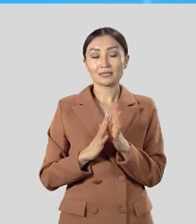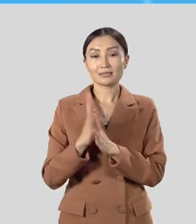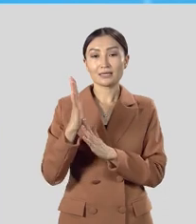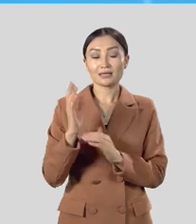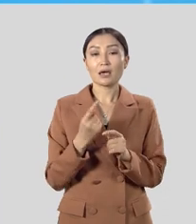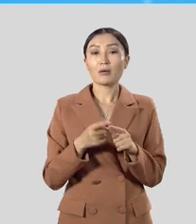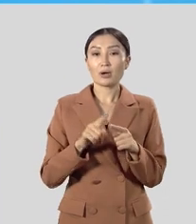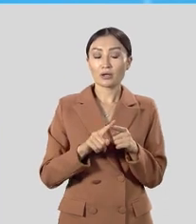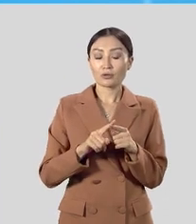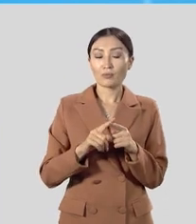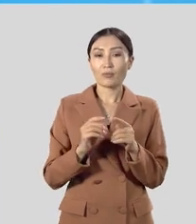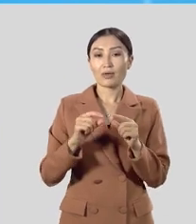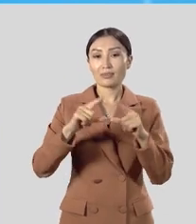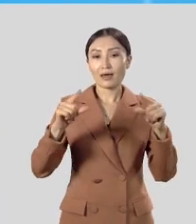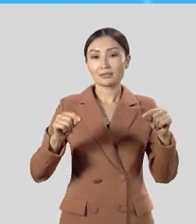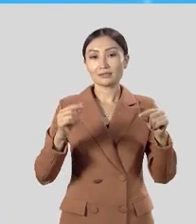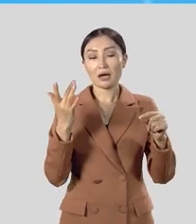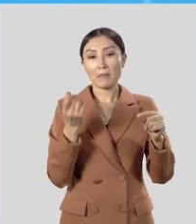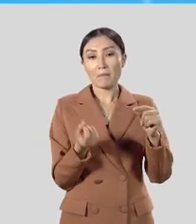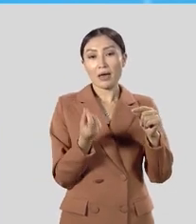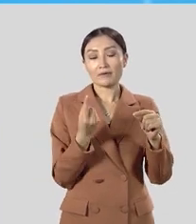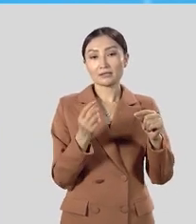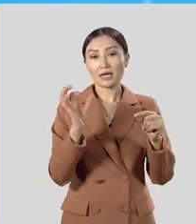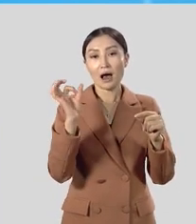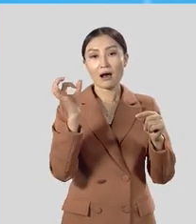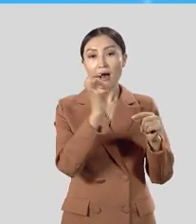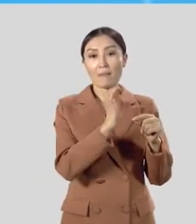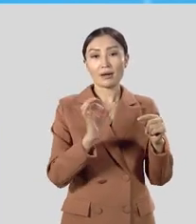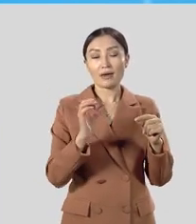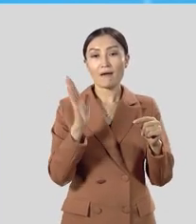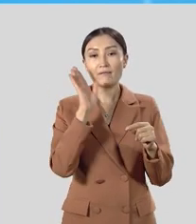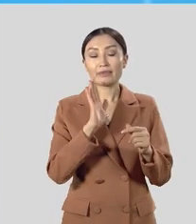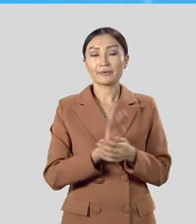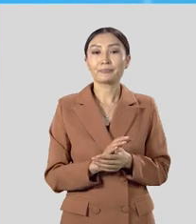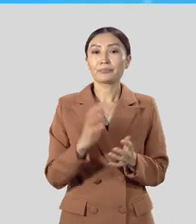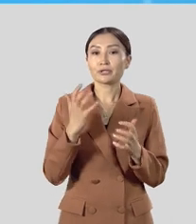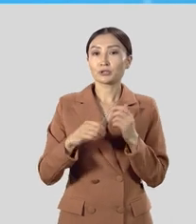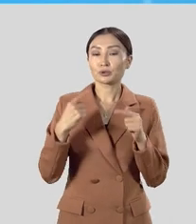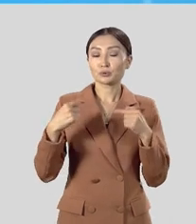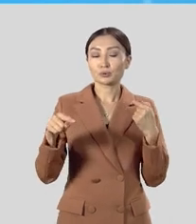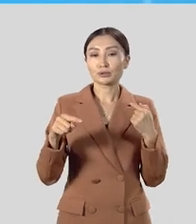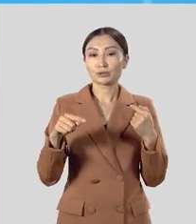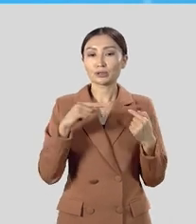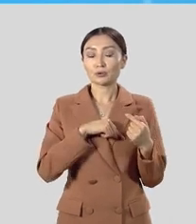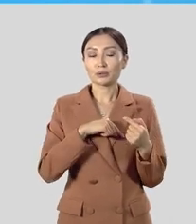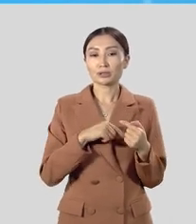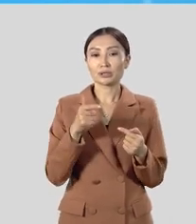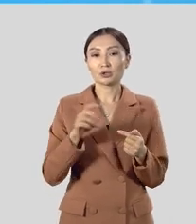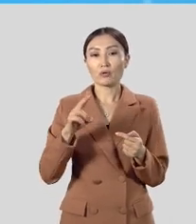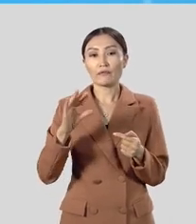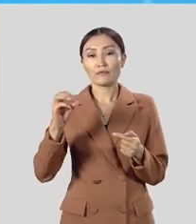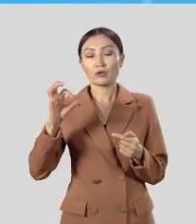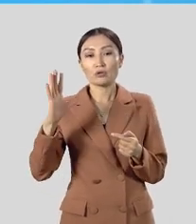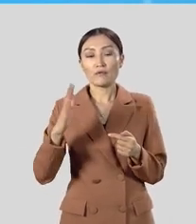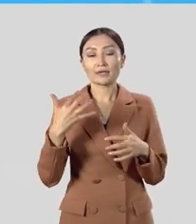листьях растений этой группы часто появляются капли воды. Среди других особенностей гигрофитов –